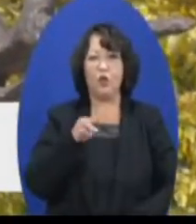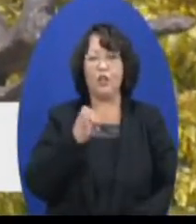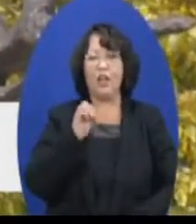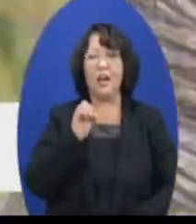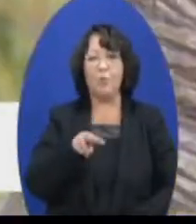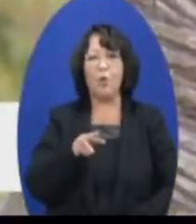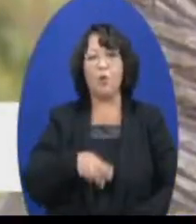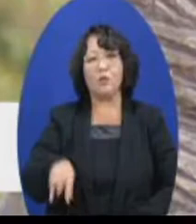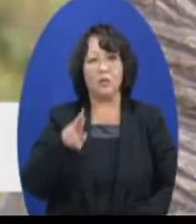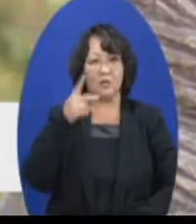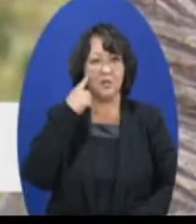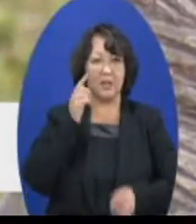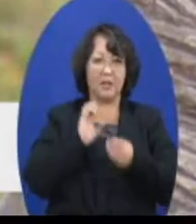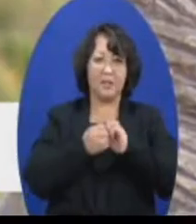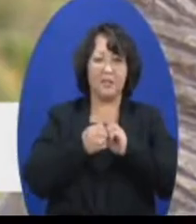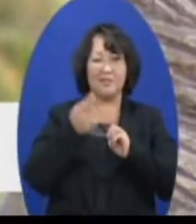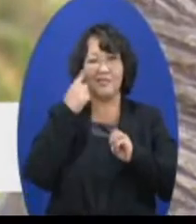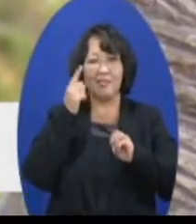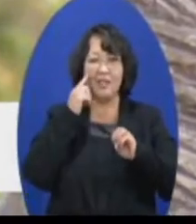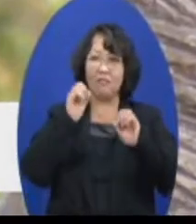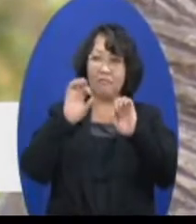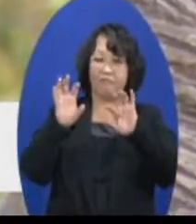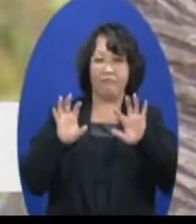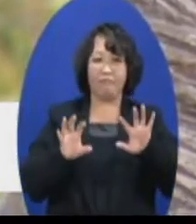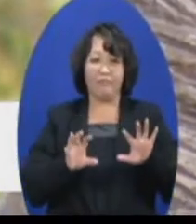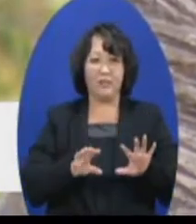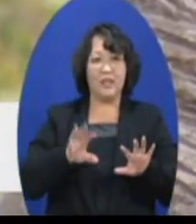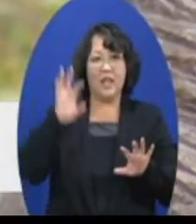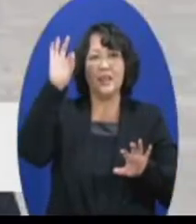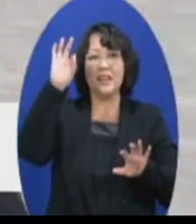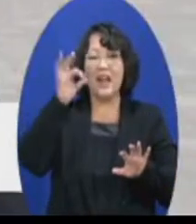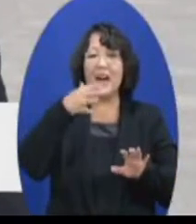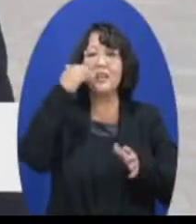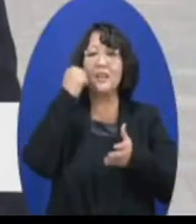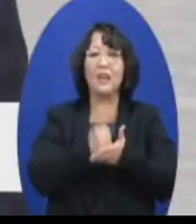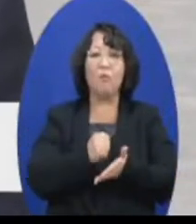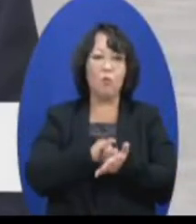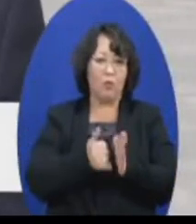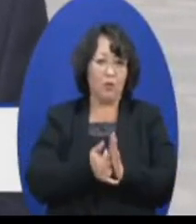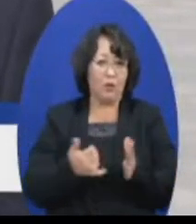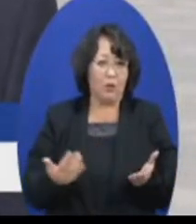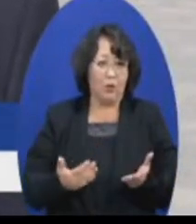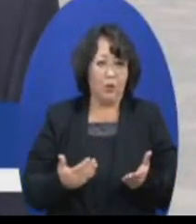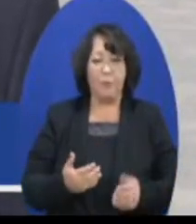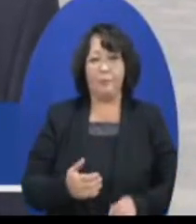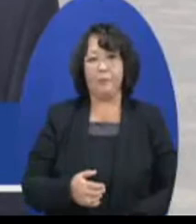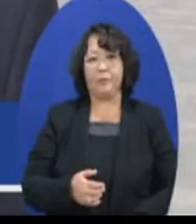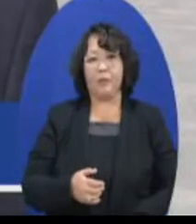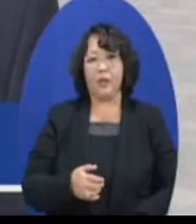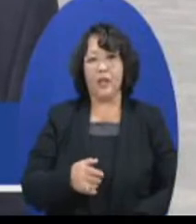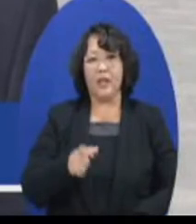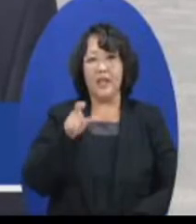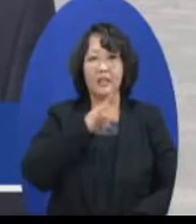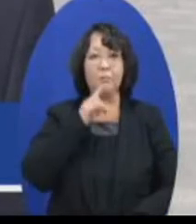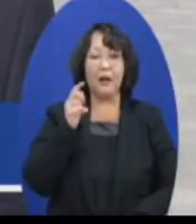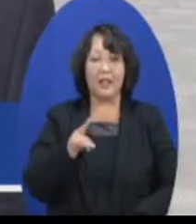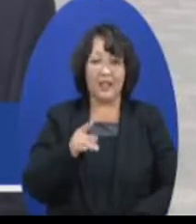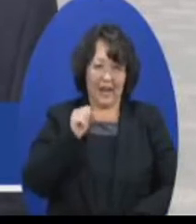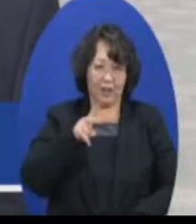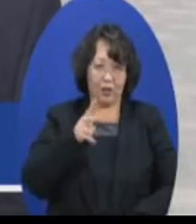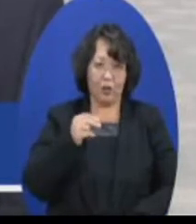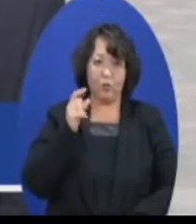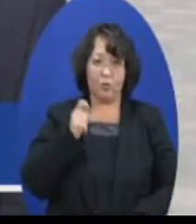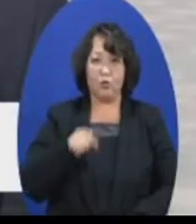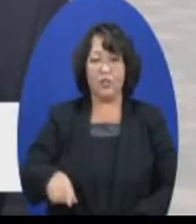шингээсэн гайхалтай хөшөө. Яагаад би наран намгыг ярьж байна вэ гэхээр сая ганц мод хоёроос Эрдэнэбаатар гэж археологч